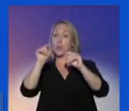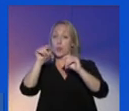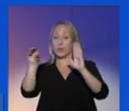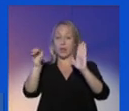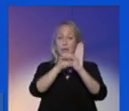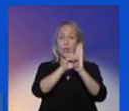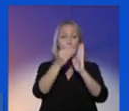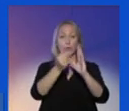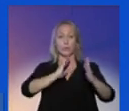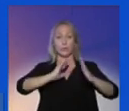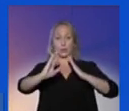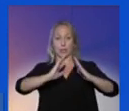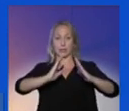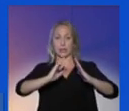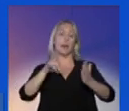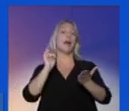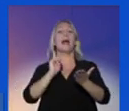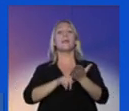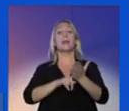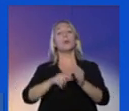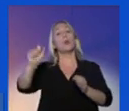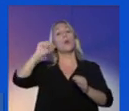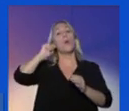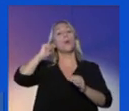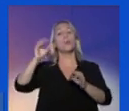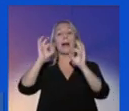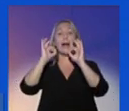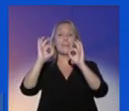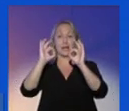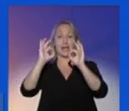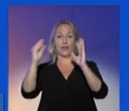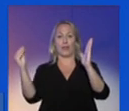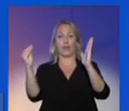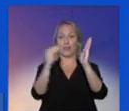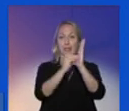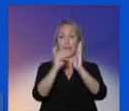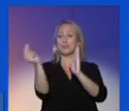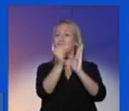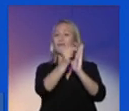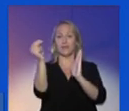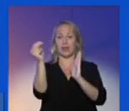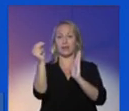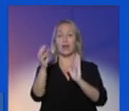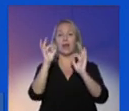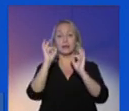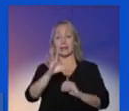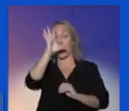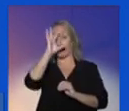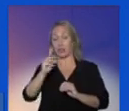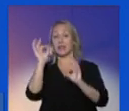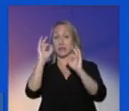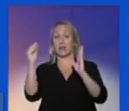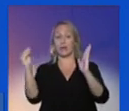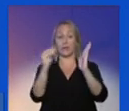να στηρίξουμε το μπραντ της Μακεδονίας, αυτό το οποίο αποκαλώ αυθεντική, πραγματική Μακεδονία, και